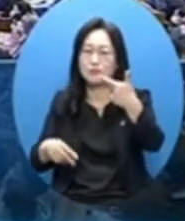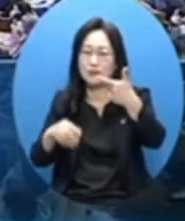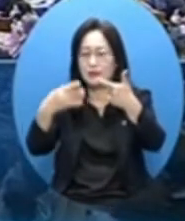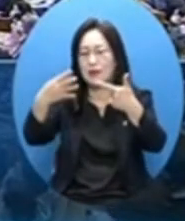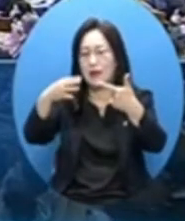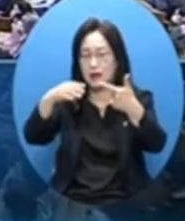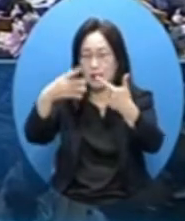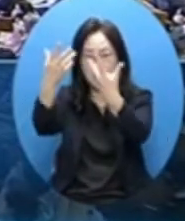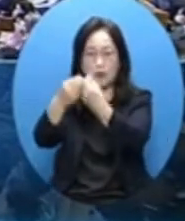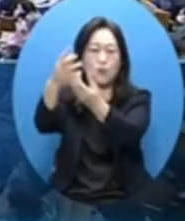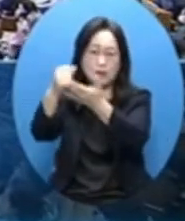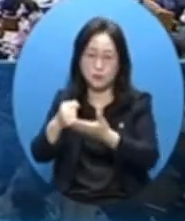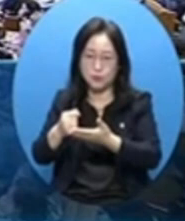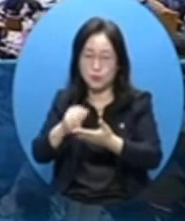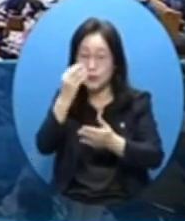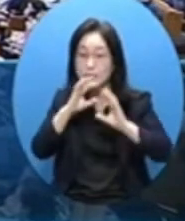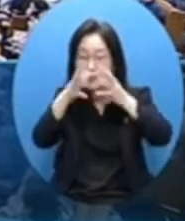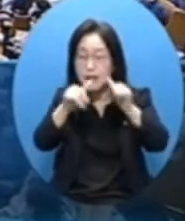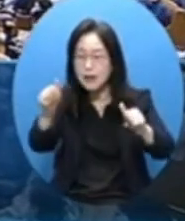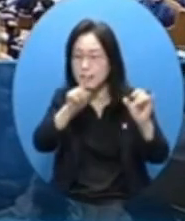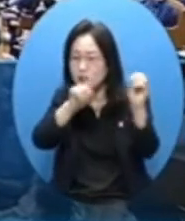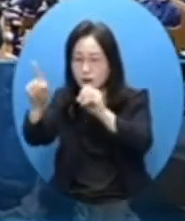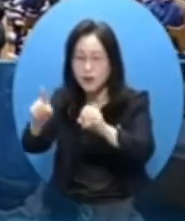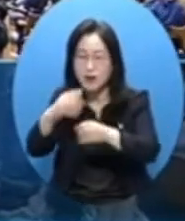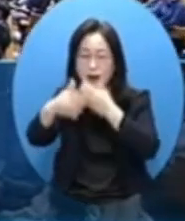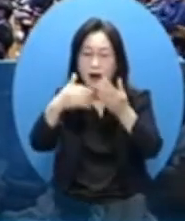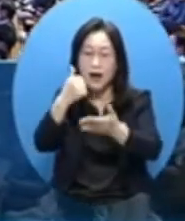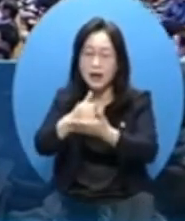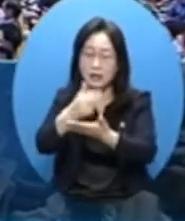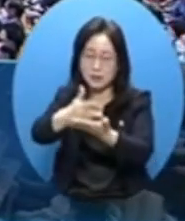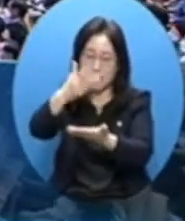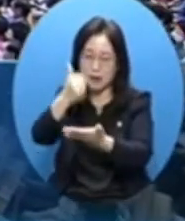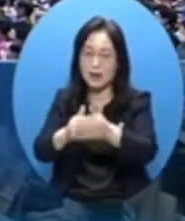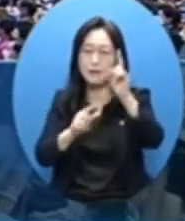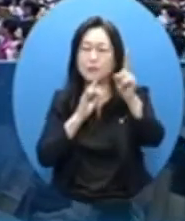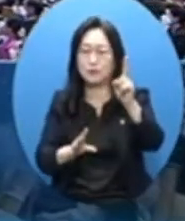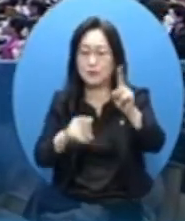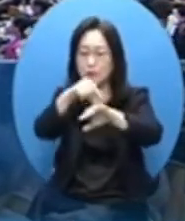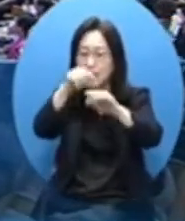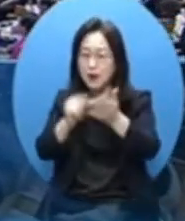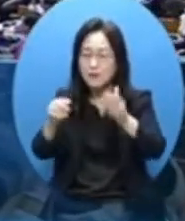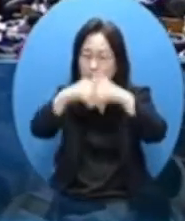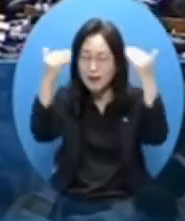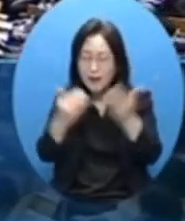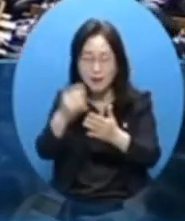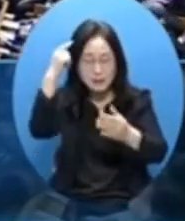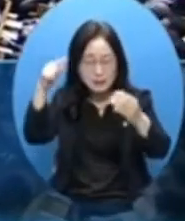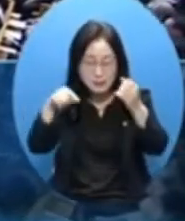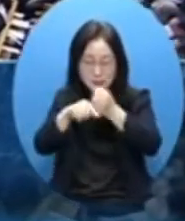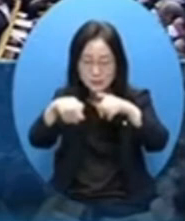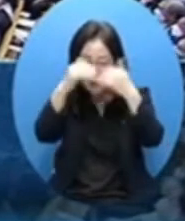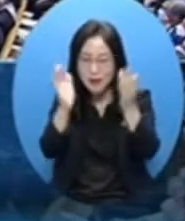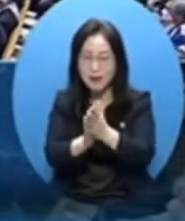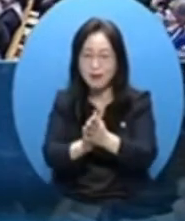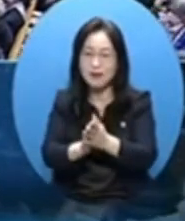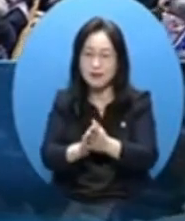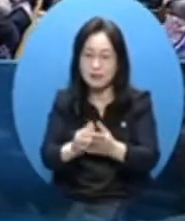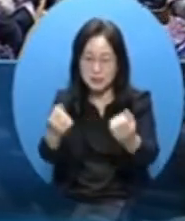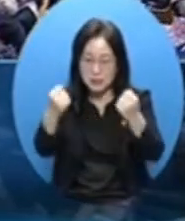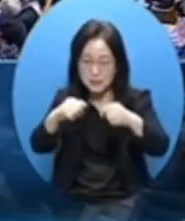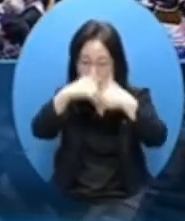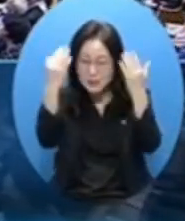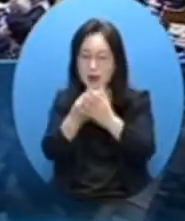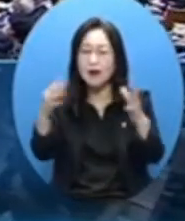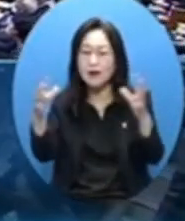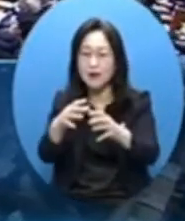말씀입니다 이스라엘아 들어라 우리 하나님의 아이는 오직 유일한 야외이시니 너는 마음을 다하고 뜻을 다하고 힘을 다하여 내